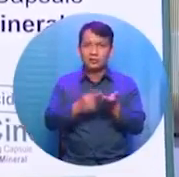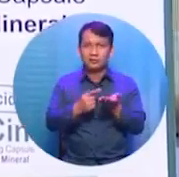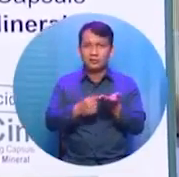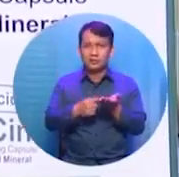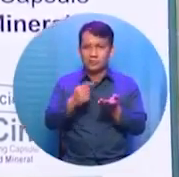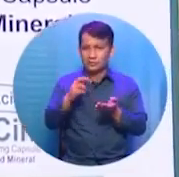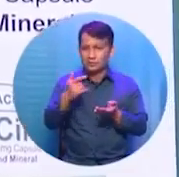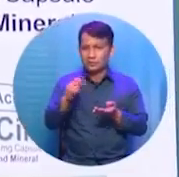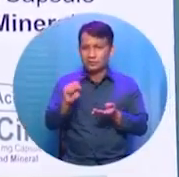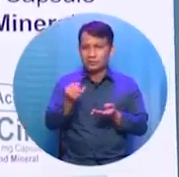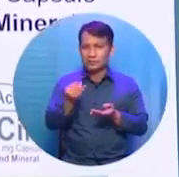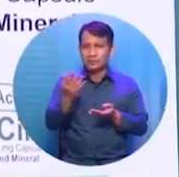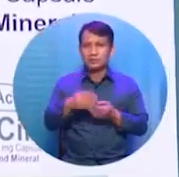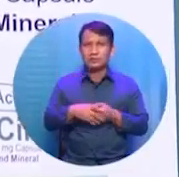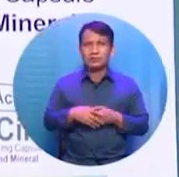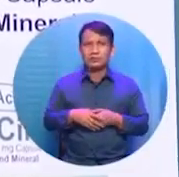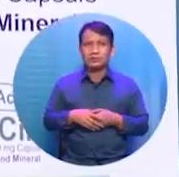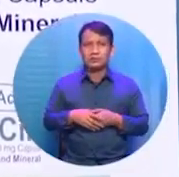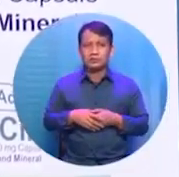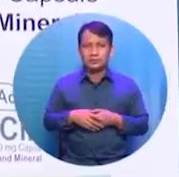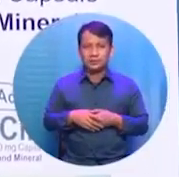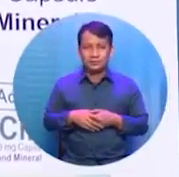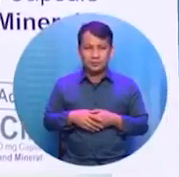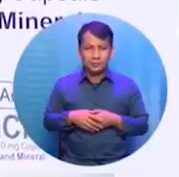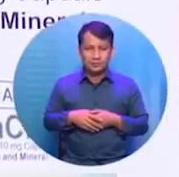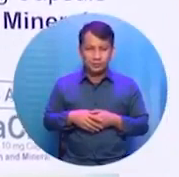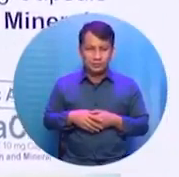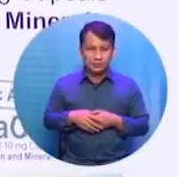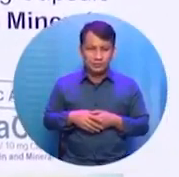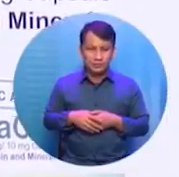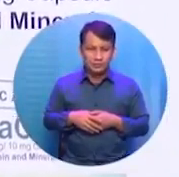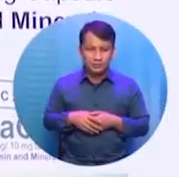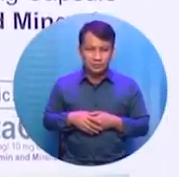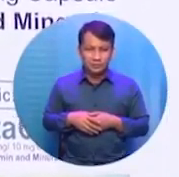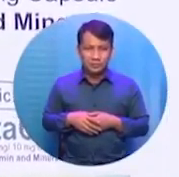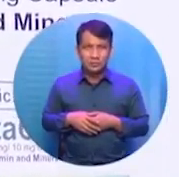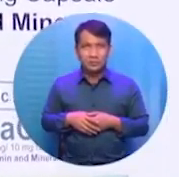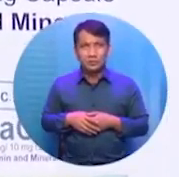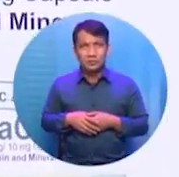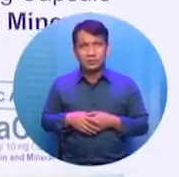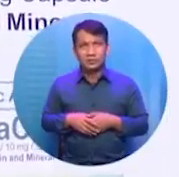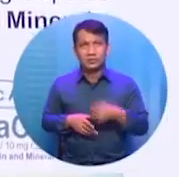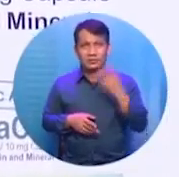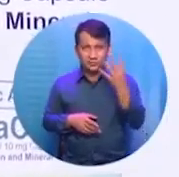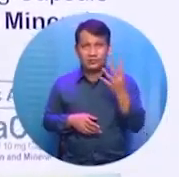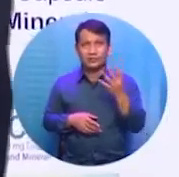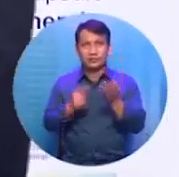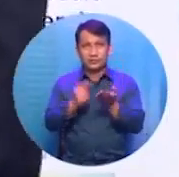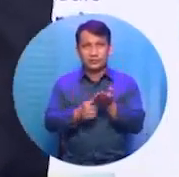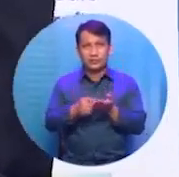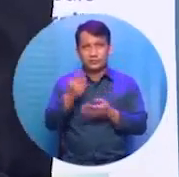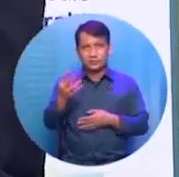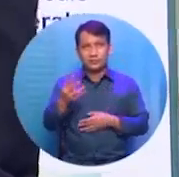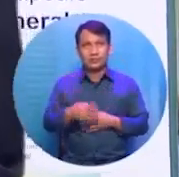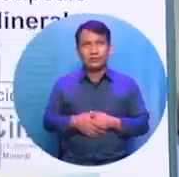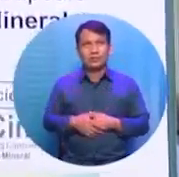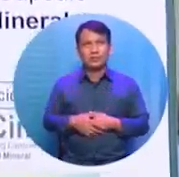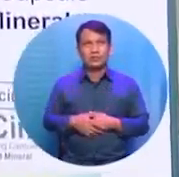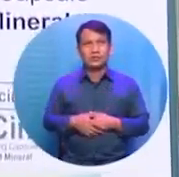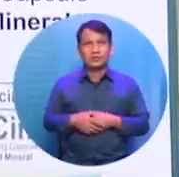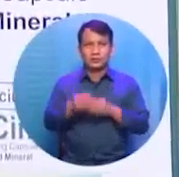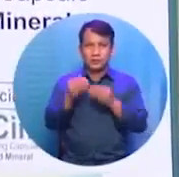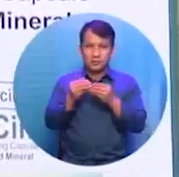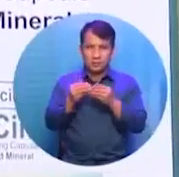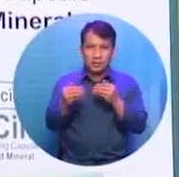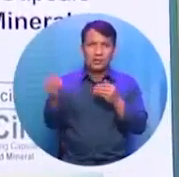grade? 4 po. Ha? Grade 4? Grade 4 po.